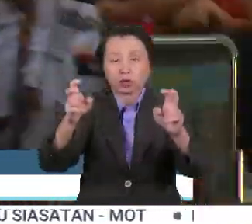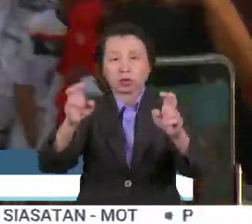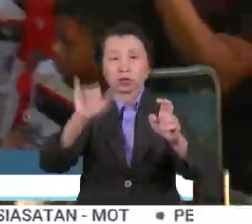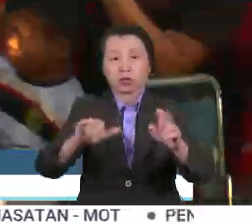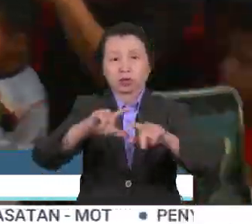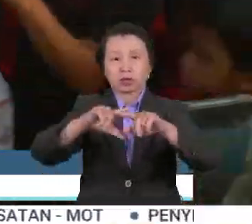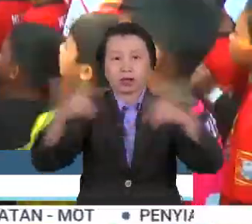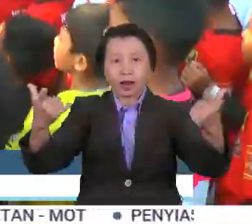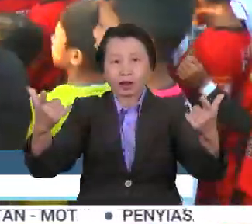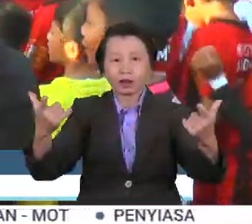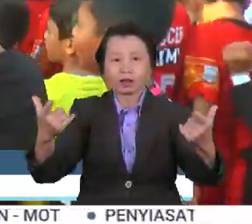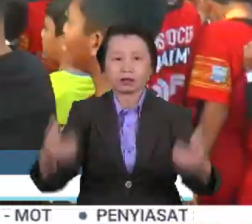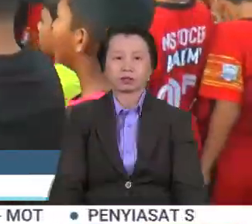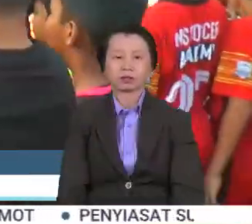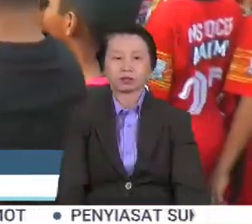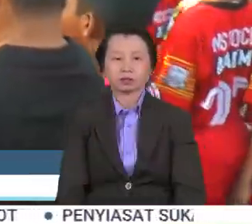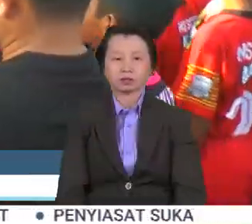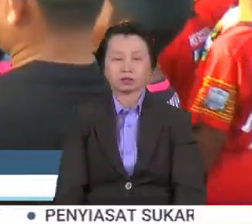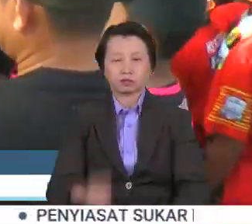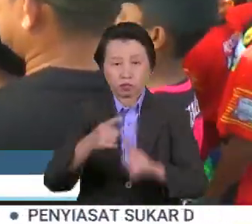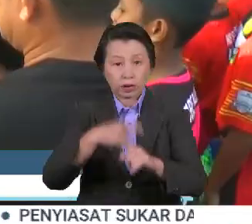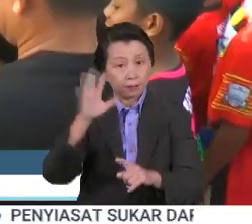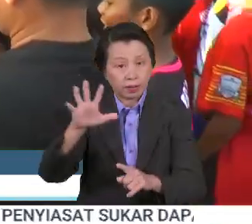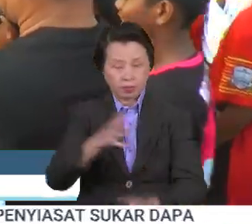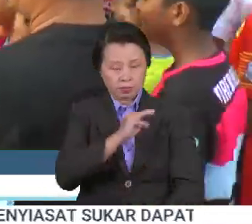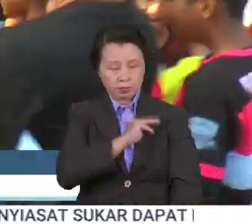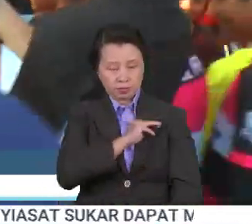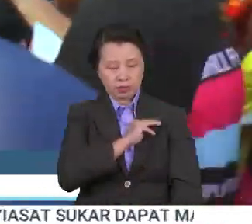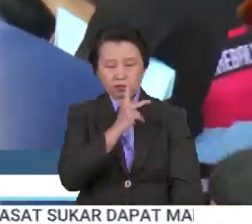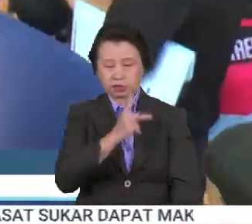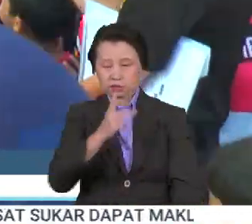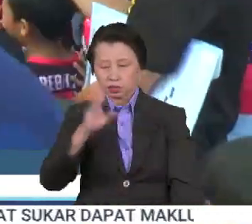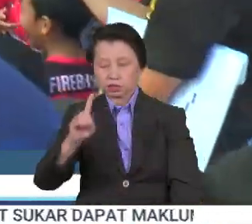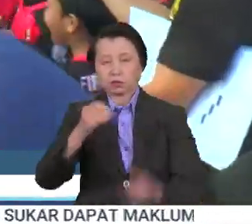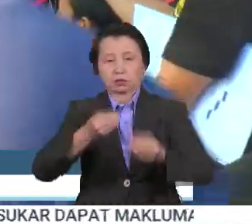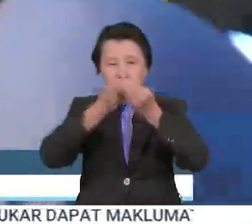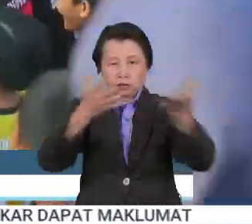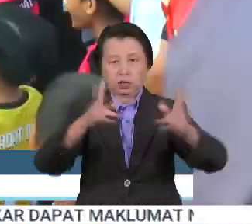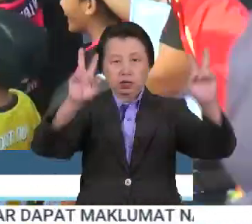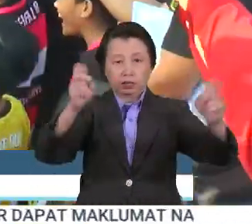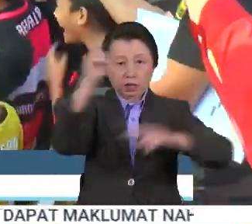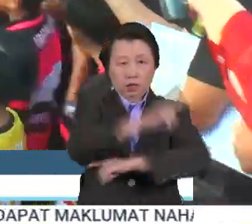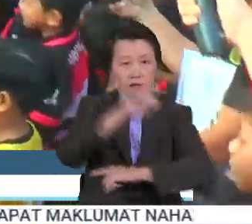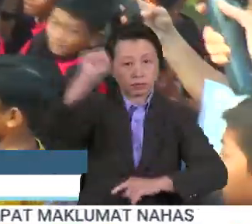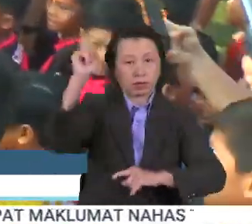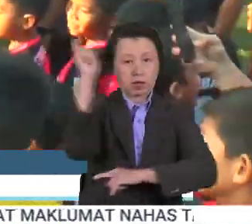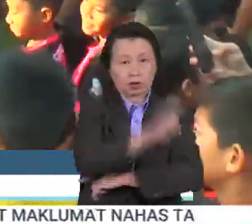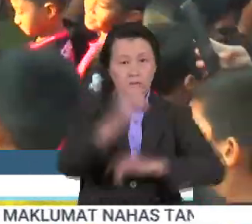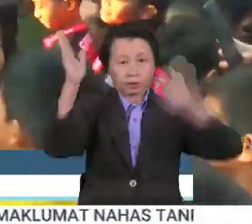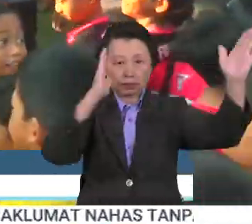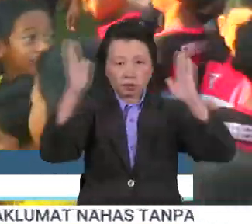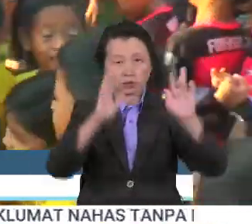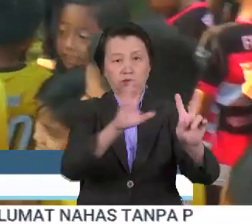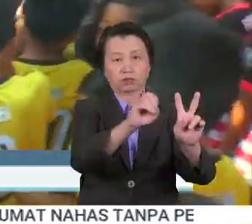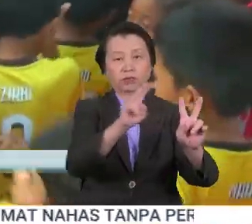kebangsaan yang berbeda di peringkat Negeri melepas menteri komunikasi dan digital mengumumkan tema hari kebangsaan dan hari Malaysia